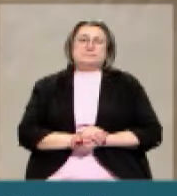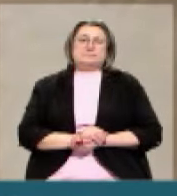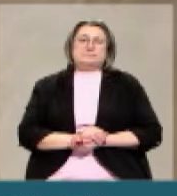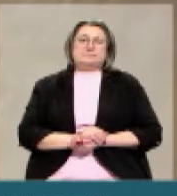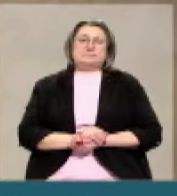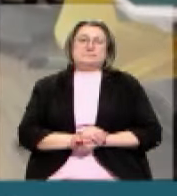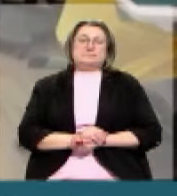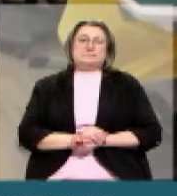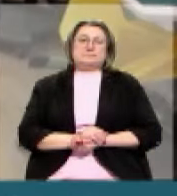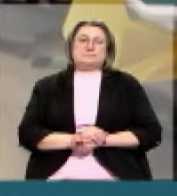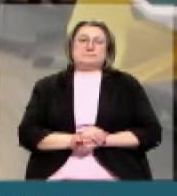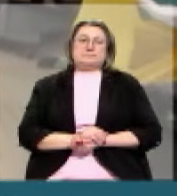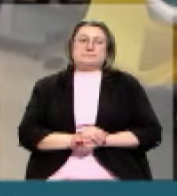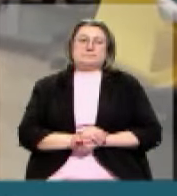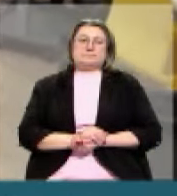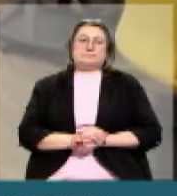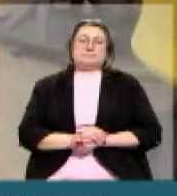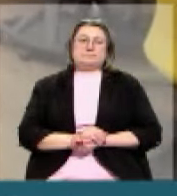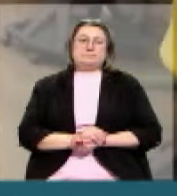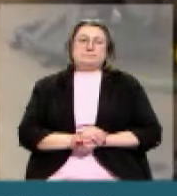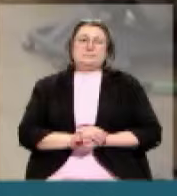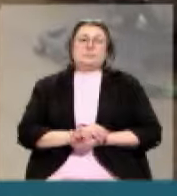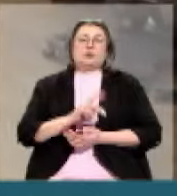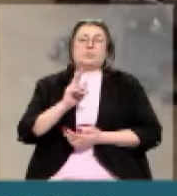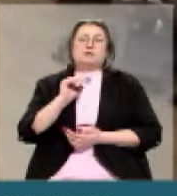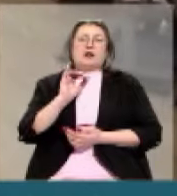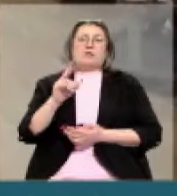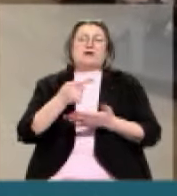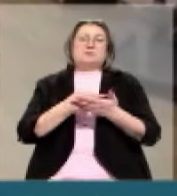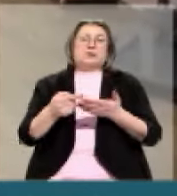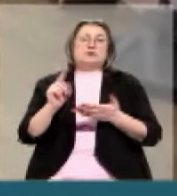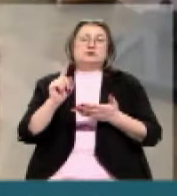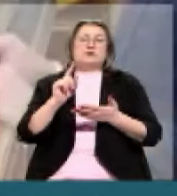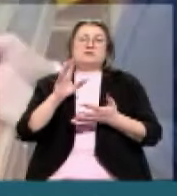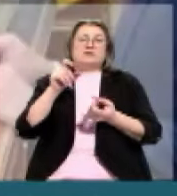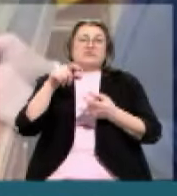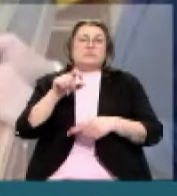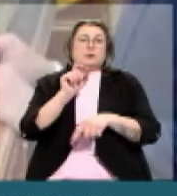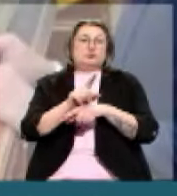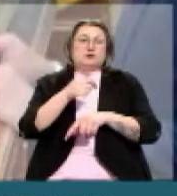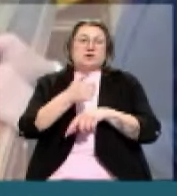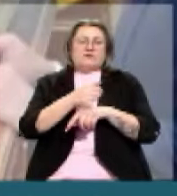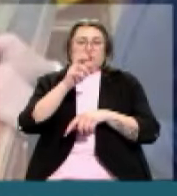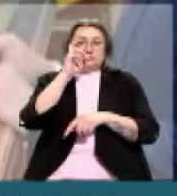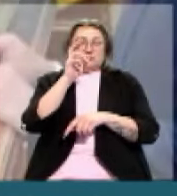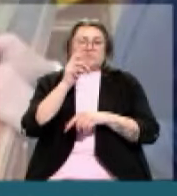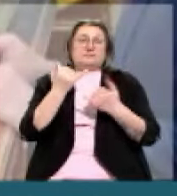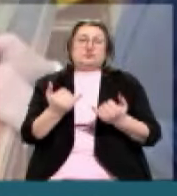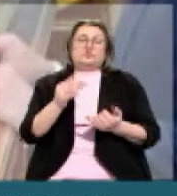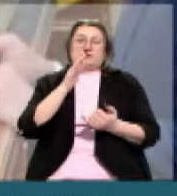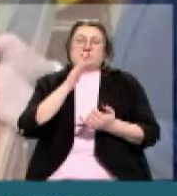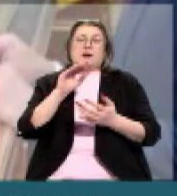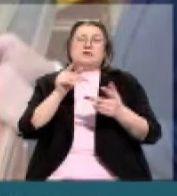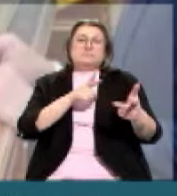жоспарланған. Оның ішінде 8 білім ордасы жайлы мектеп жобасы аясында пайдалануға беріледі. Құмар Ақсақалов мемлекет басшысының тапсырмасына